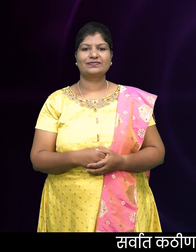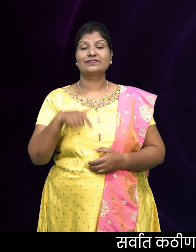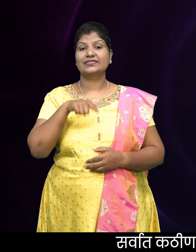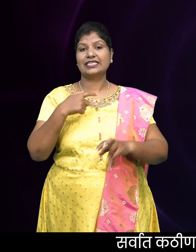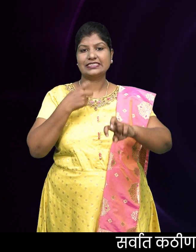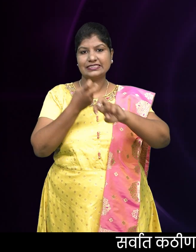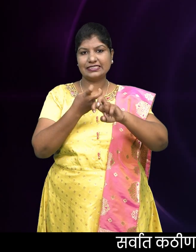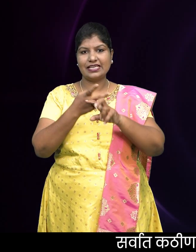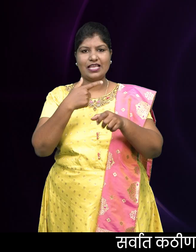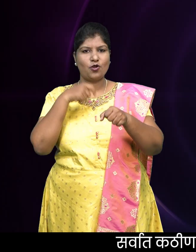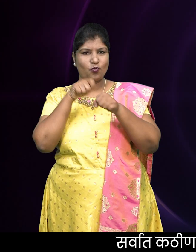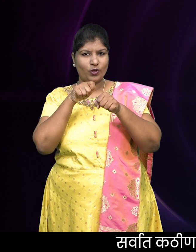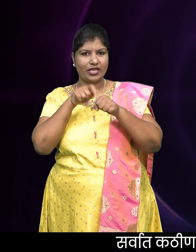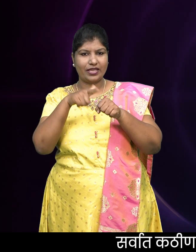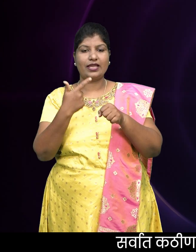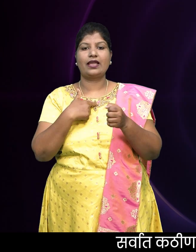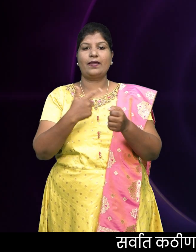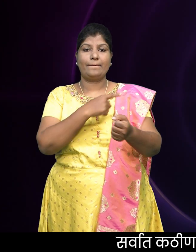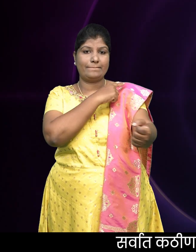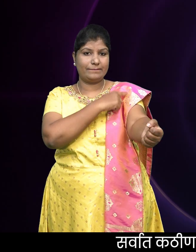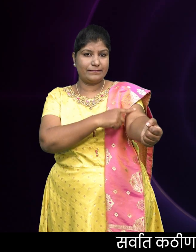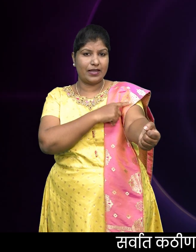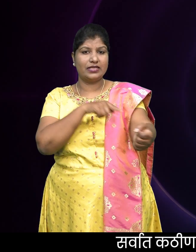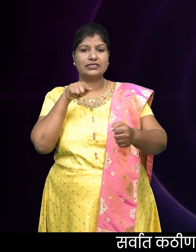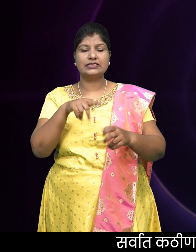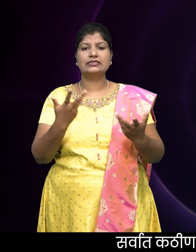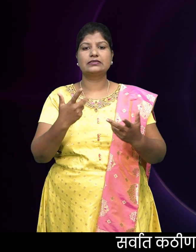सर्वात कठीण काम करणारे स्नायू डोळ्यात असतात.